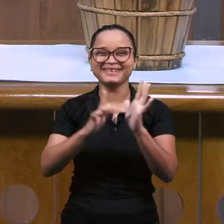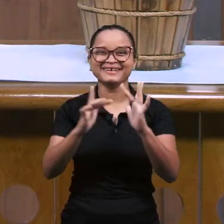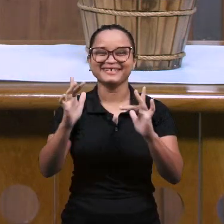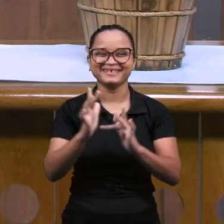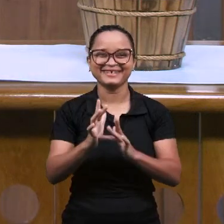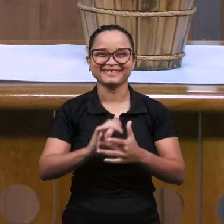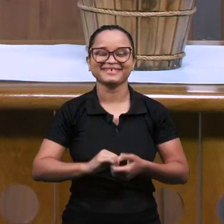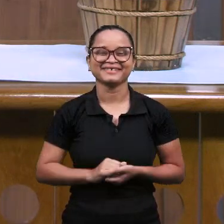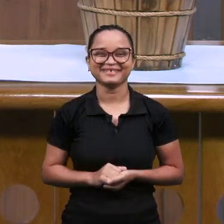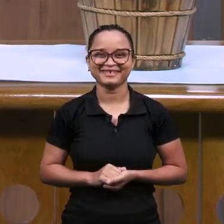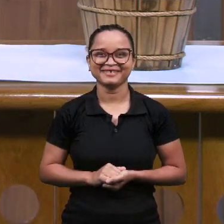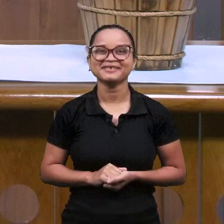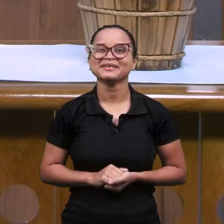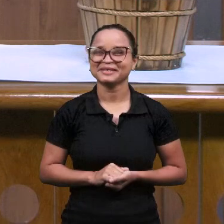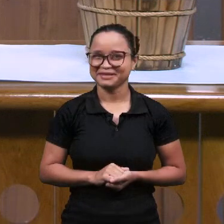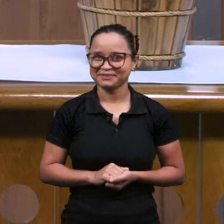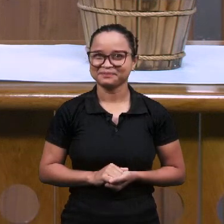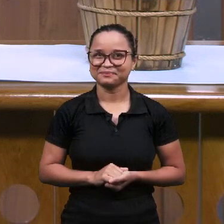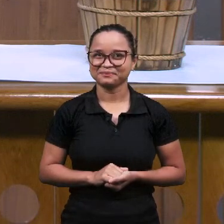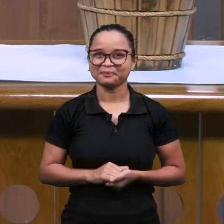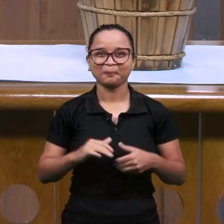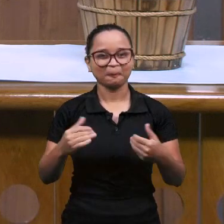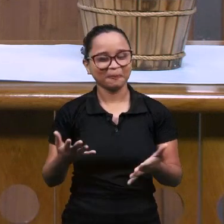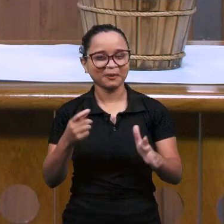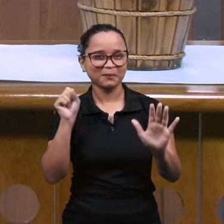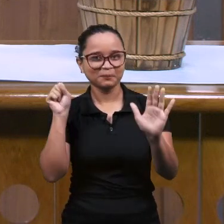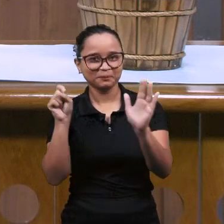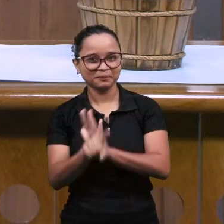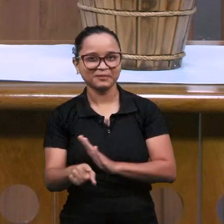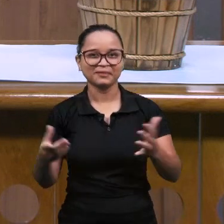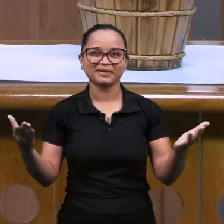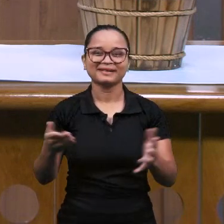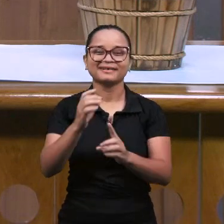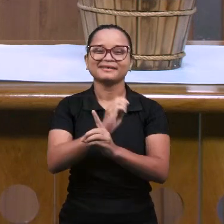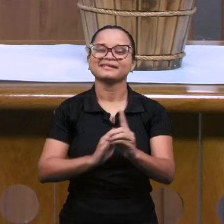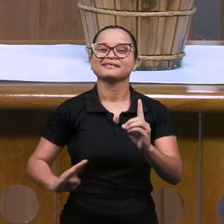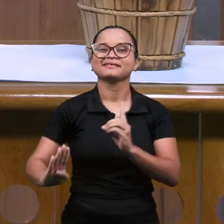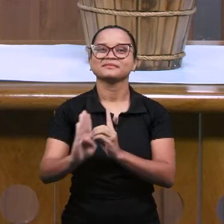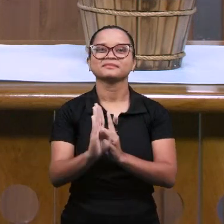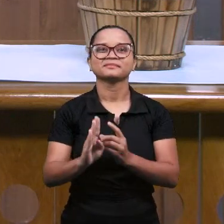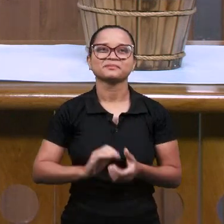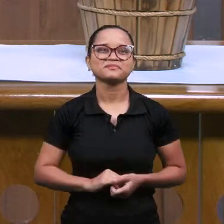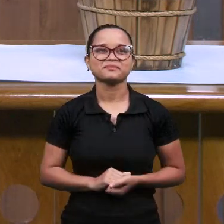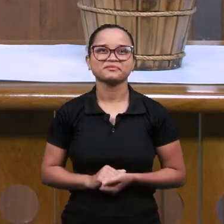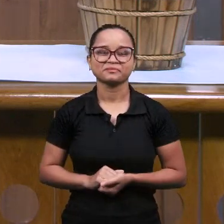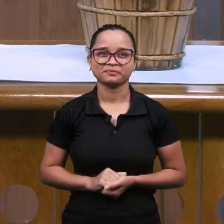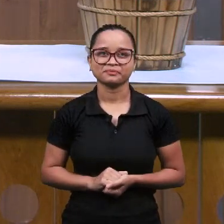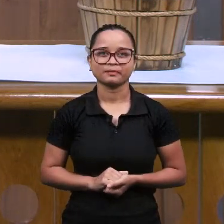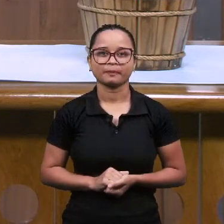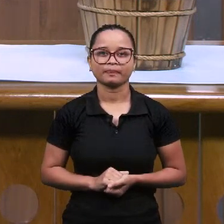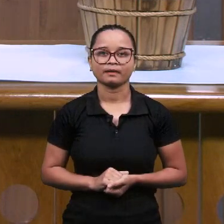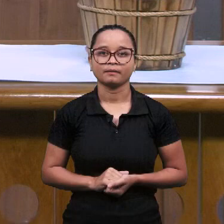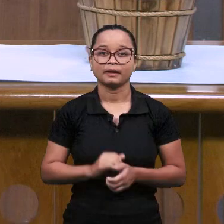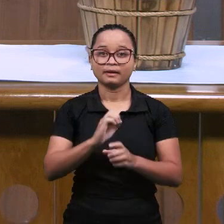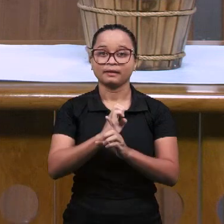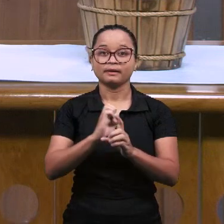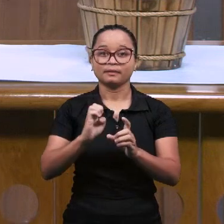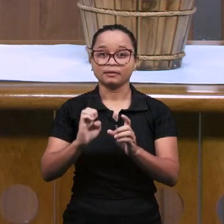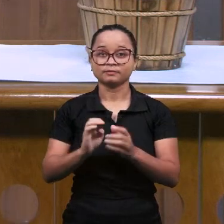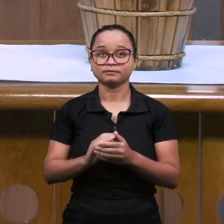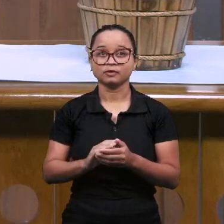biblique dominicale. Merci, Pasteur Josias, la paix du Seigneur. Très bien. Passons aux questions de l'école biblique dominicale la